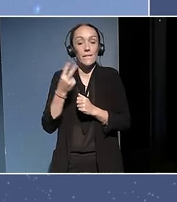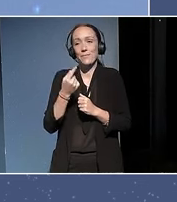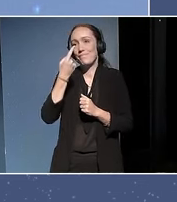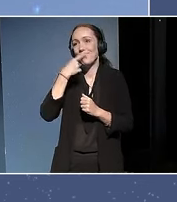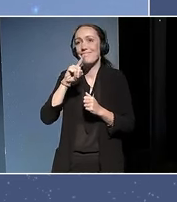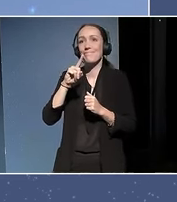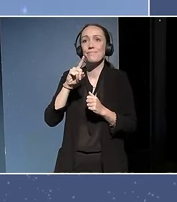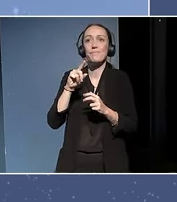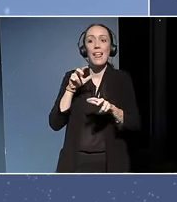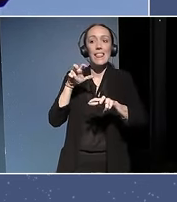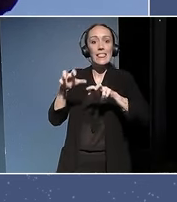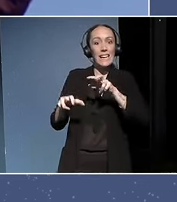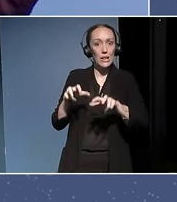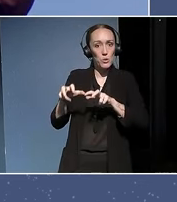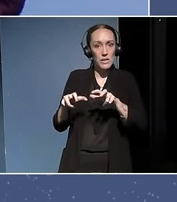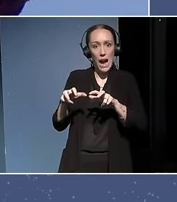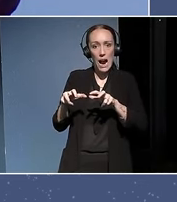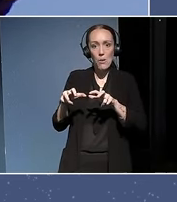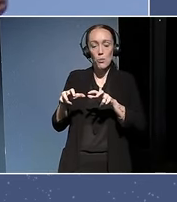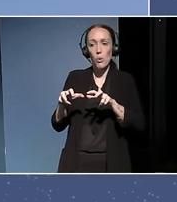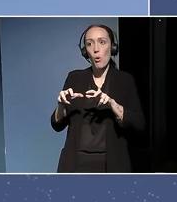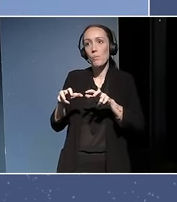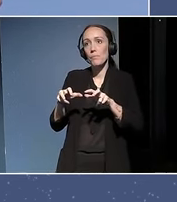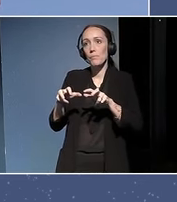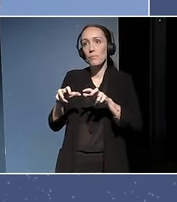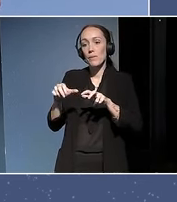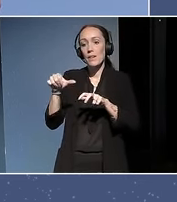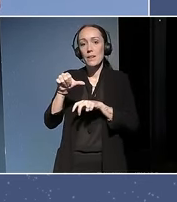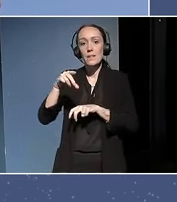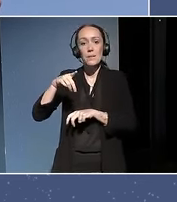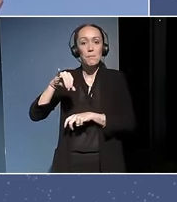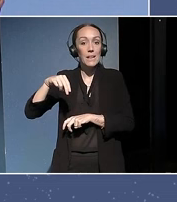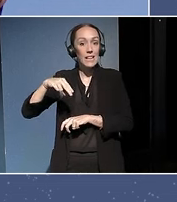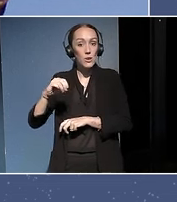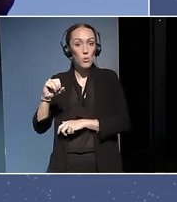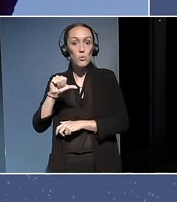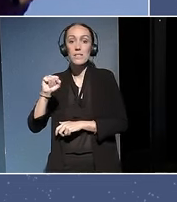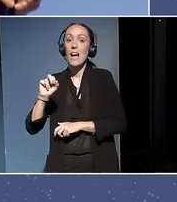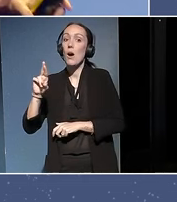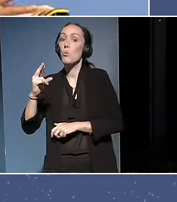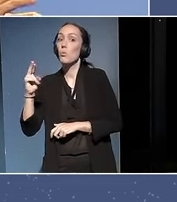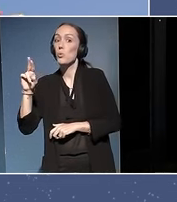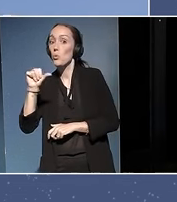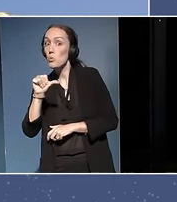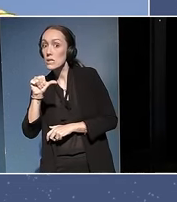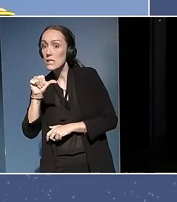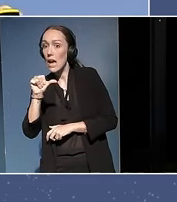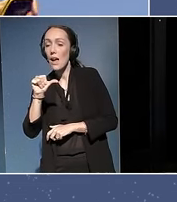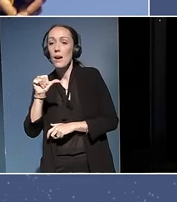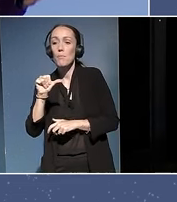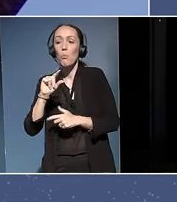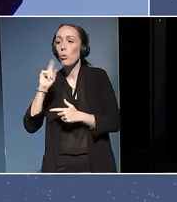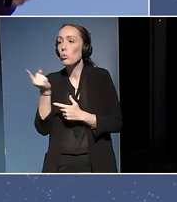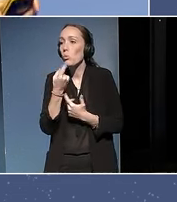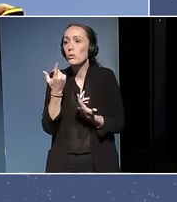d'identità dellanimale Spinosaurus egipt acus è andato perduto e